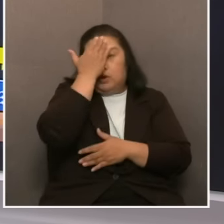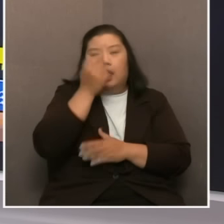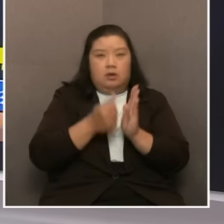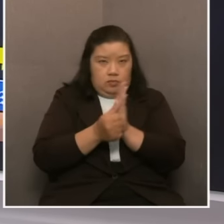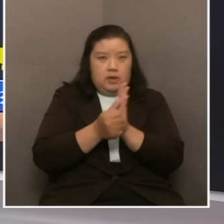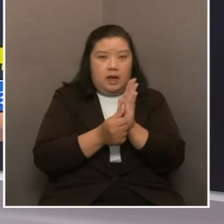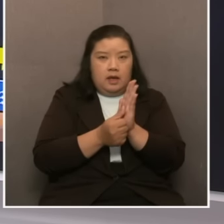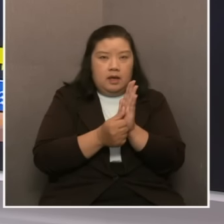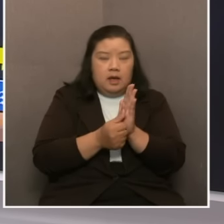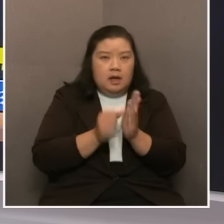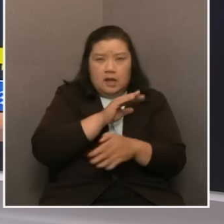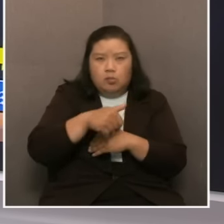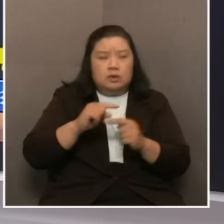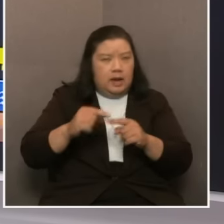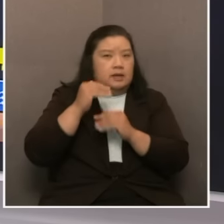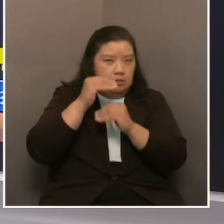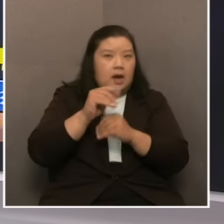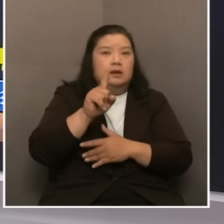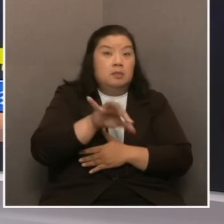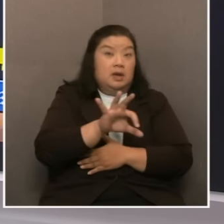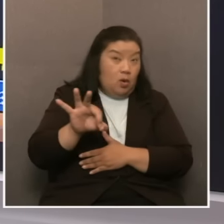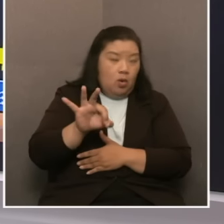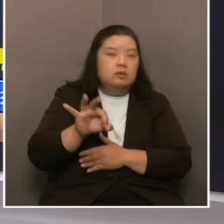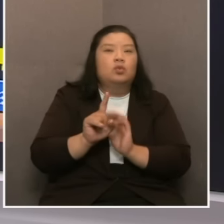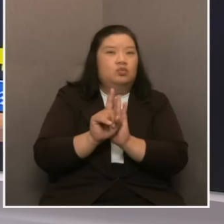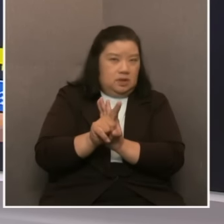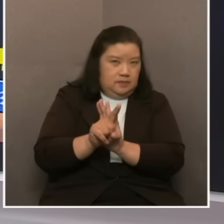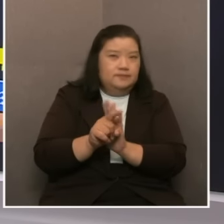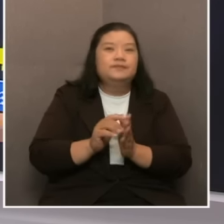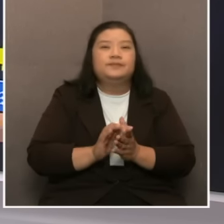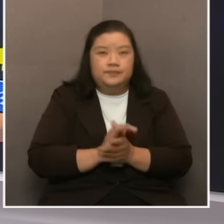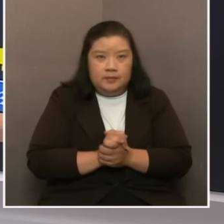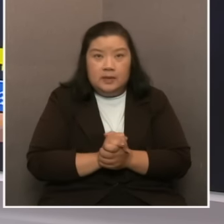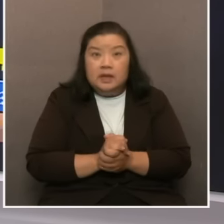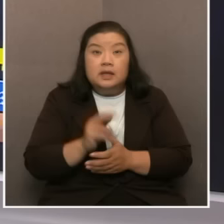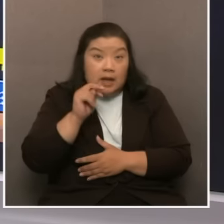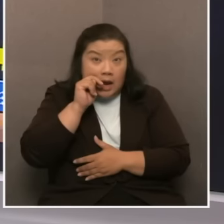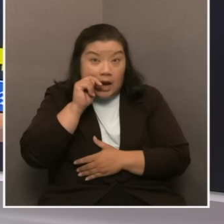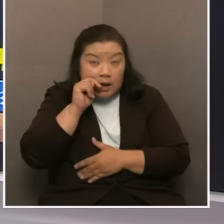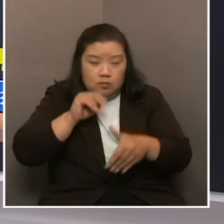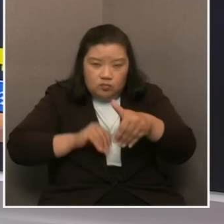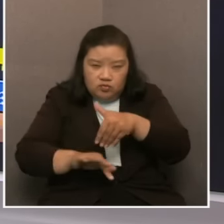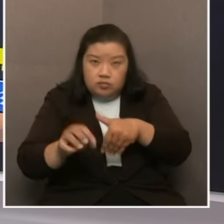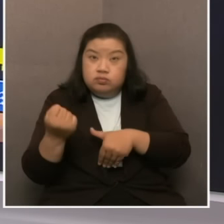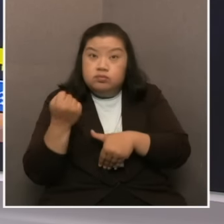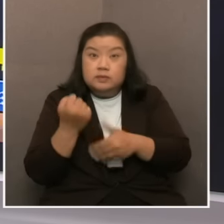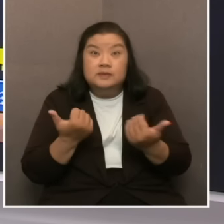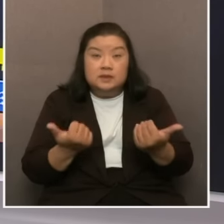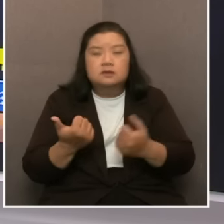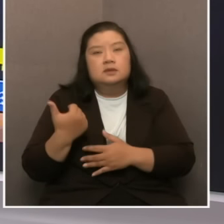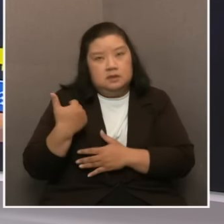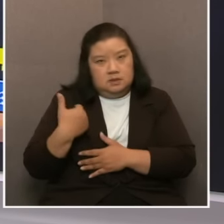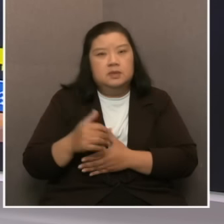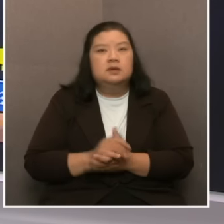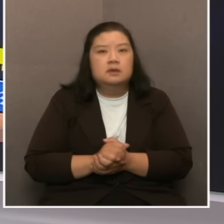ขสุดท้ายไม่เกิน 1,900 ลบาทเมตรวิธนาทีแต่งไรกตามการปรับเพิมการระบายนำแบบนี้แ่นอนค่ะ ส่งผล